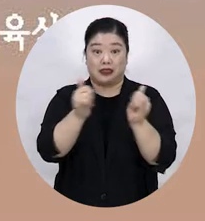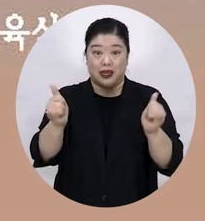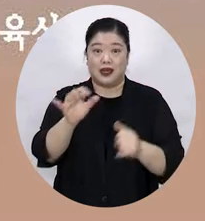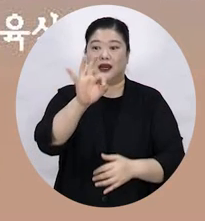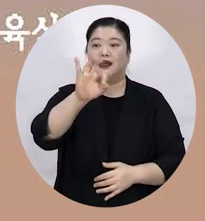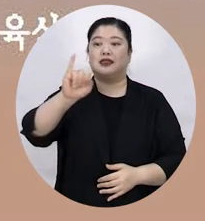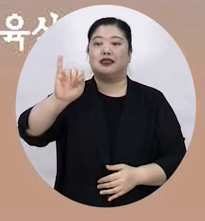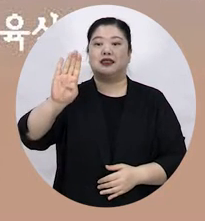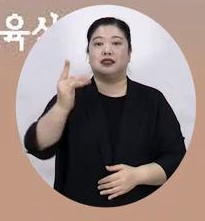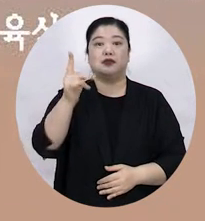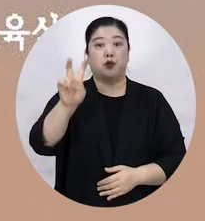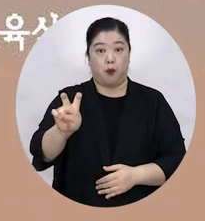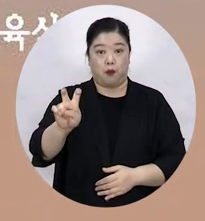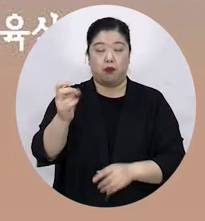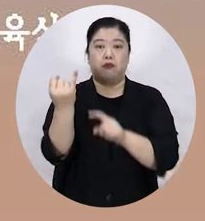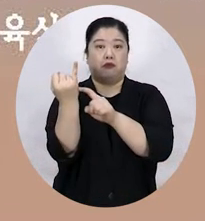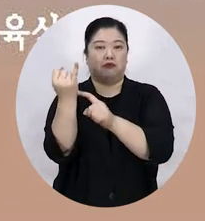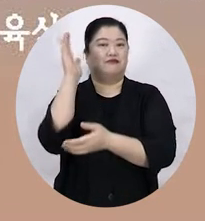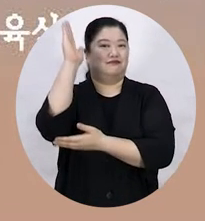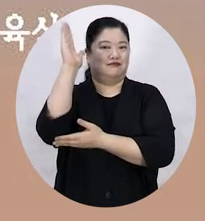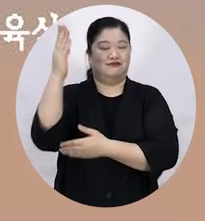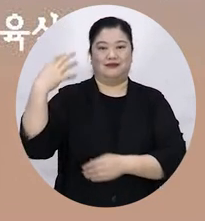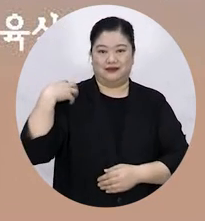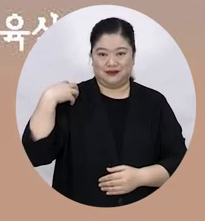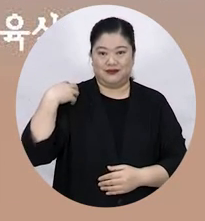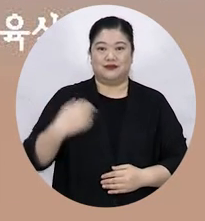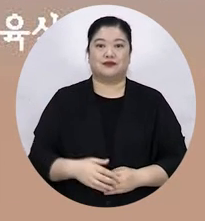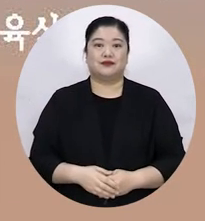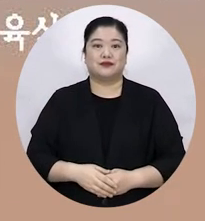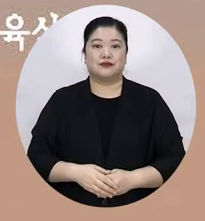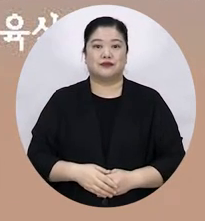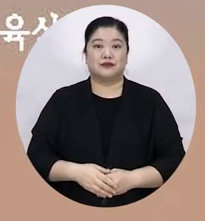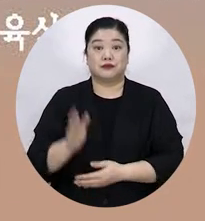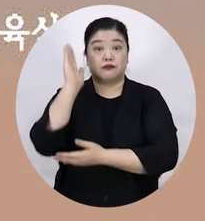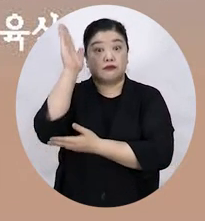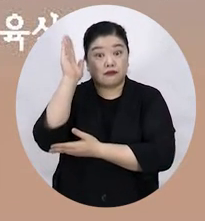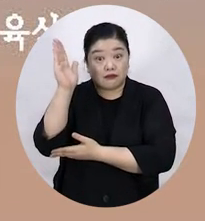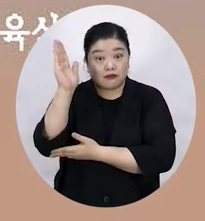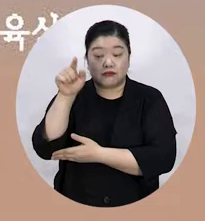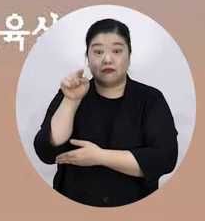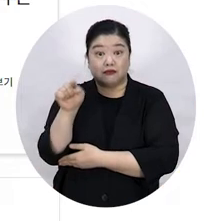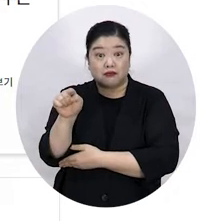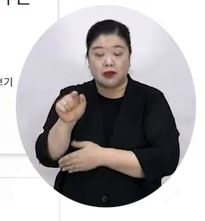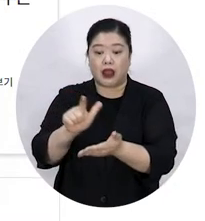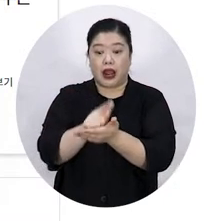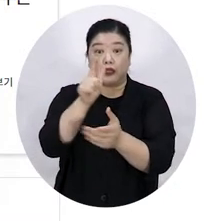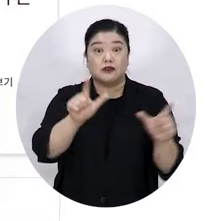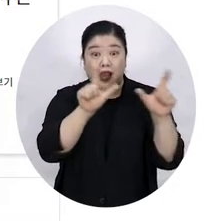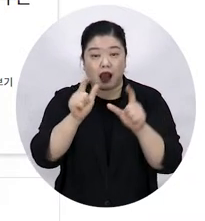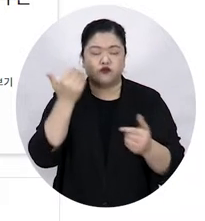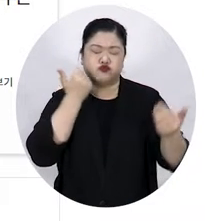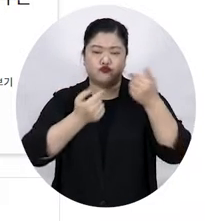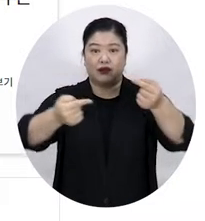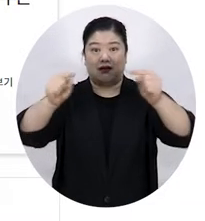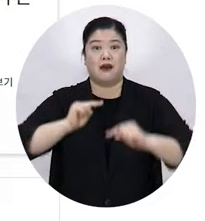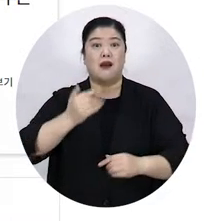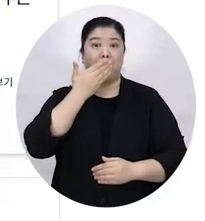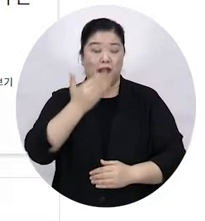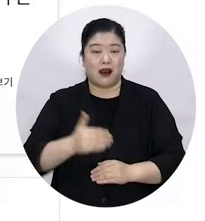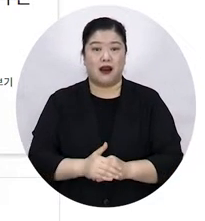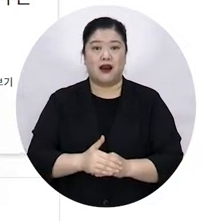말하다의 저자 이봄 교수의 열띤 강의가 진행됩니다. 강좌는 강서구민이면 누구나 참여할 수